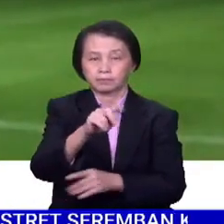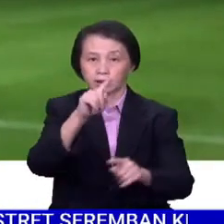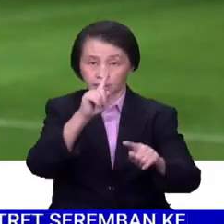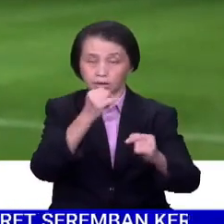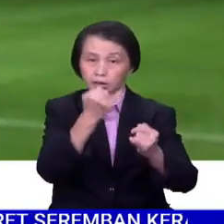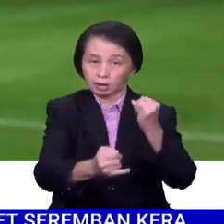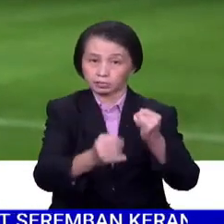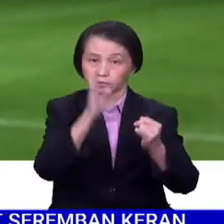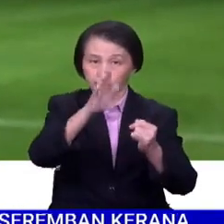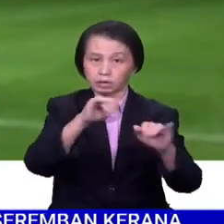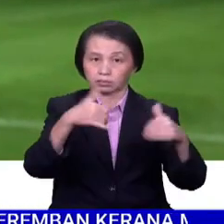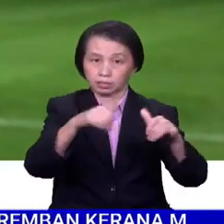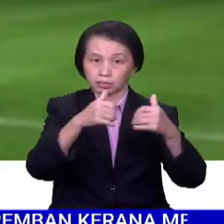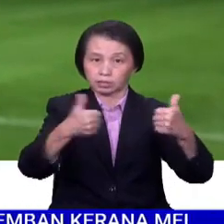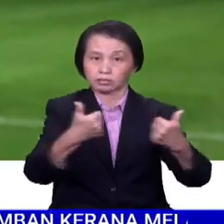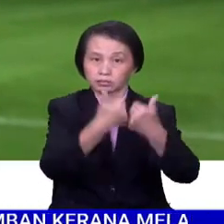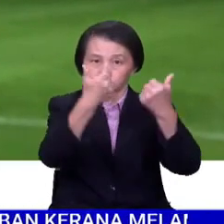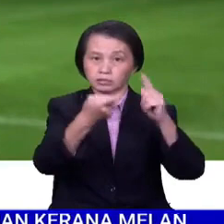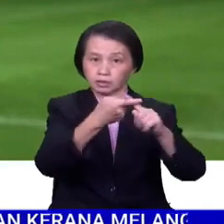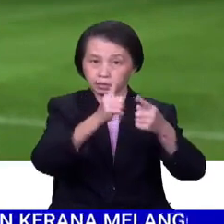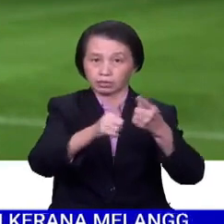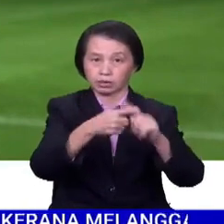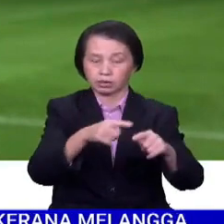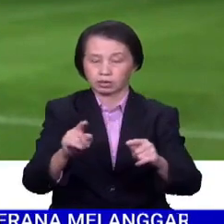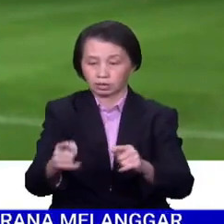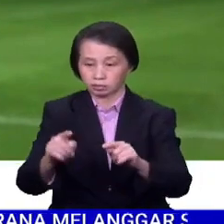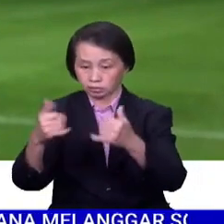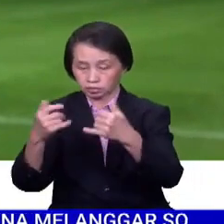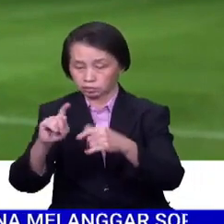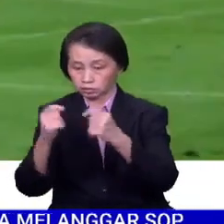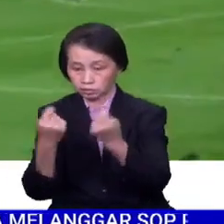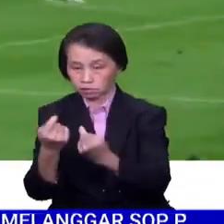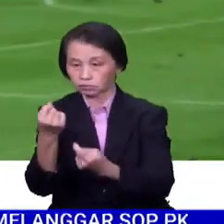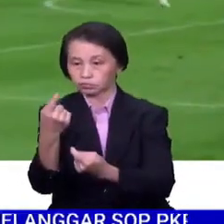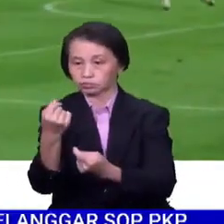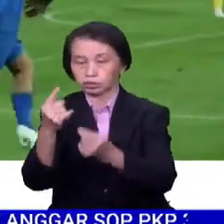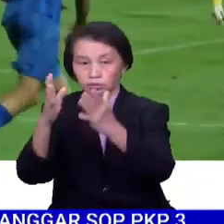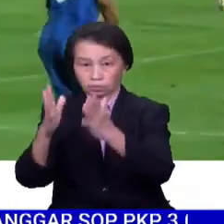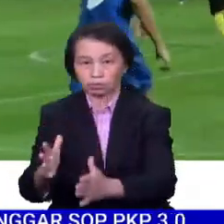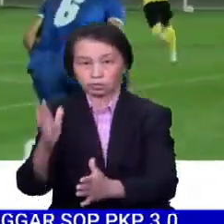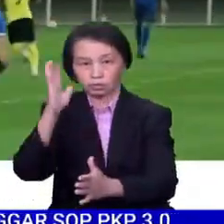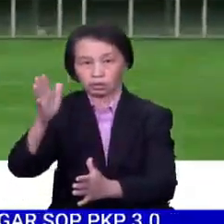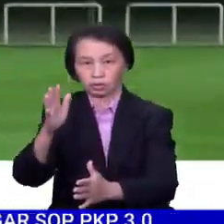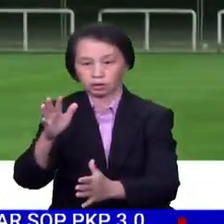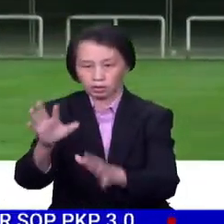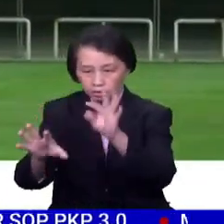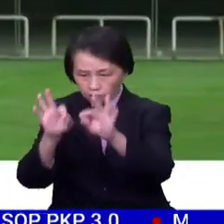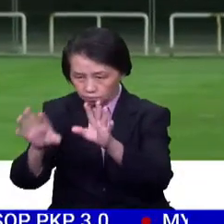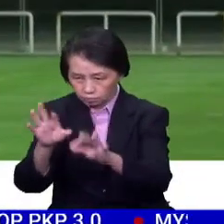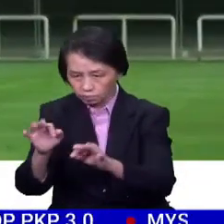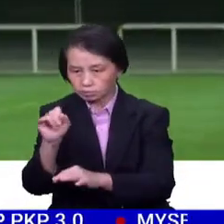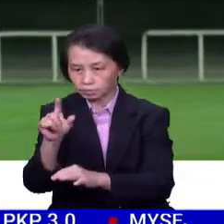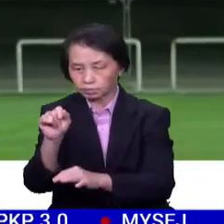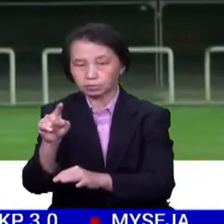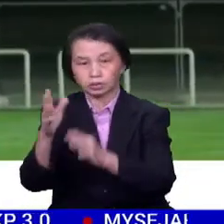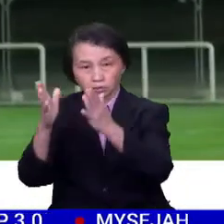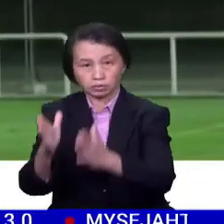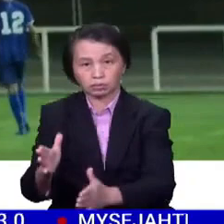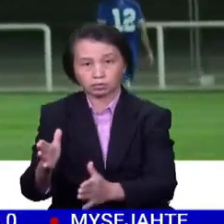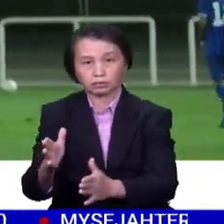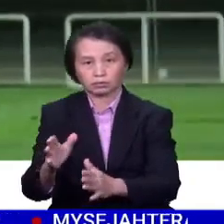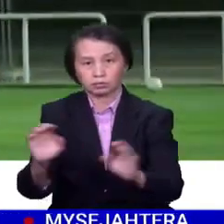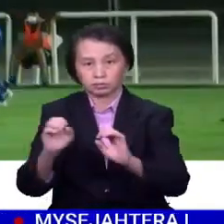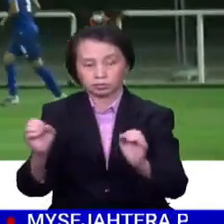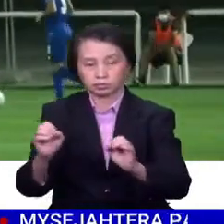harap Barisan Keselamatan nanti akan boleh dah kita finalize dan tidak ada